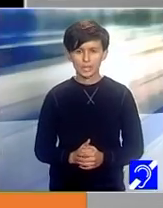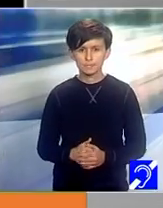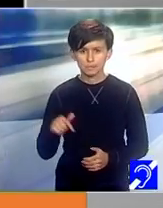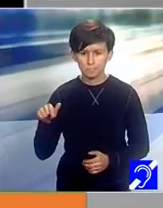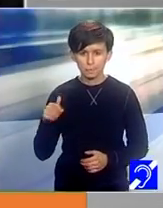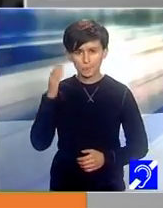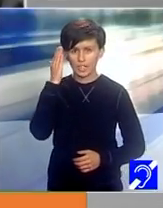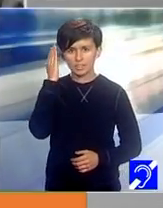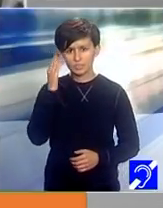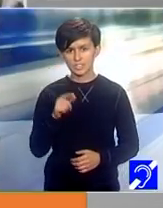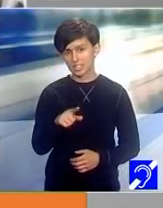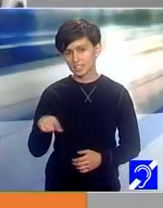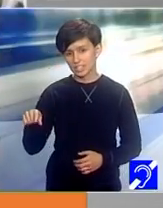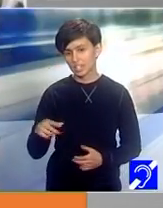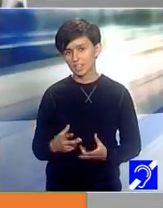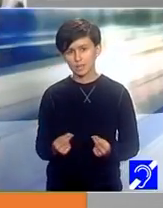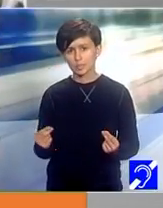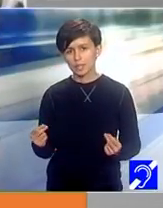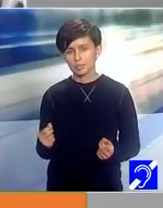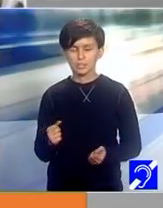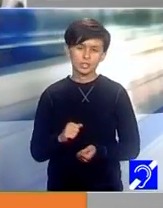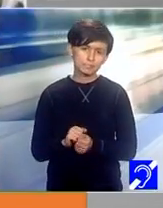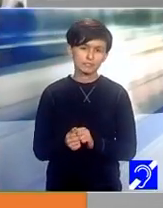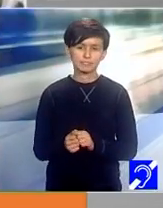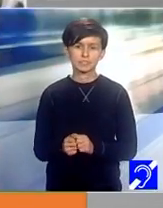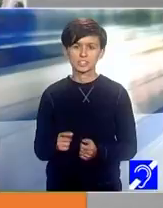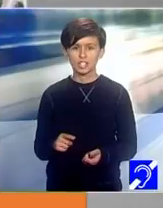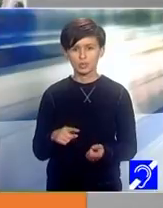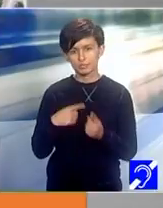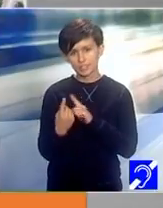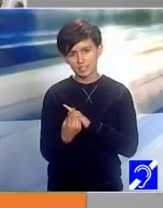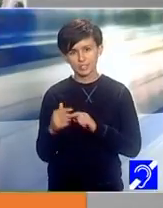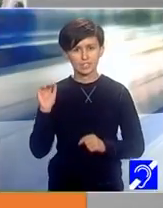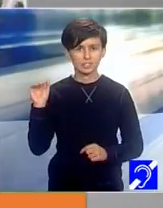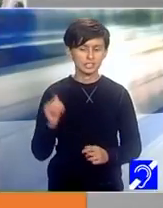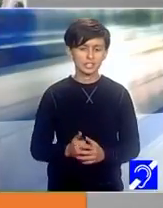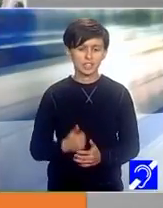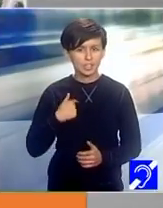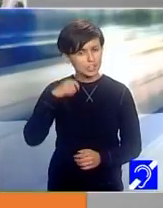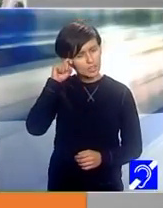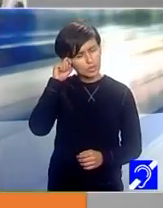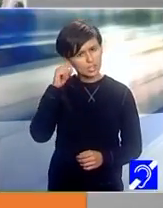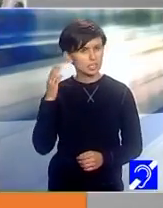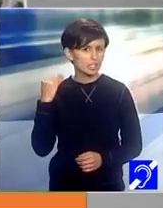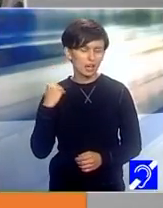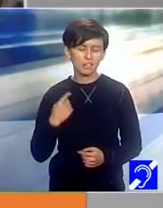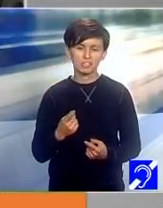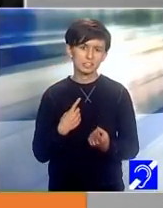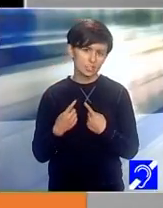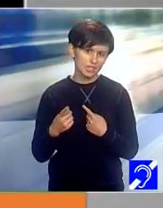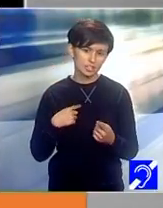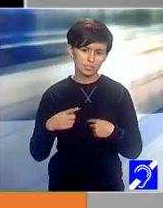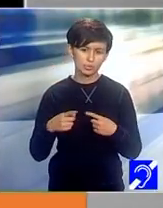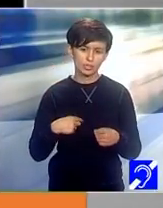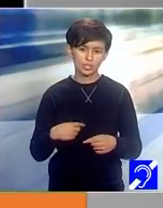la dumneavoastră mai mult ei sau dumneavoastră de la ei? Cred că a fost cumva reciproc.